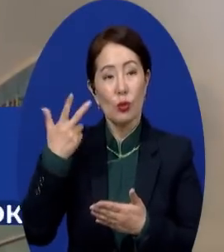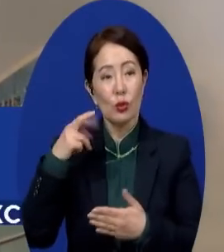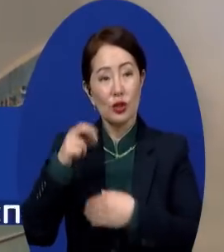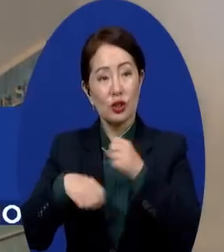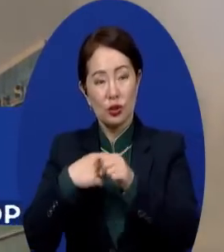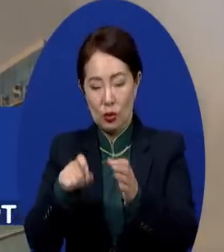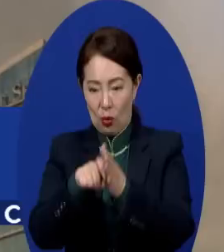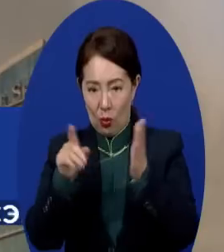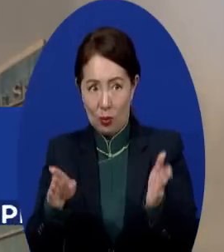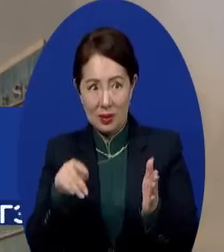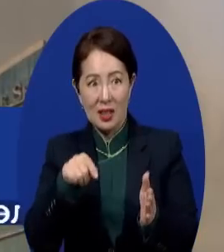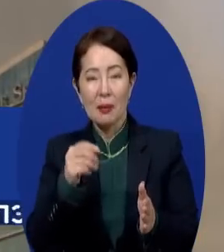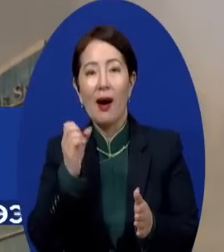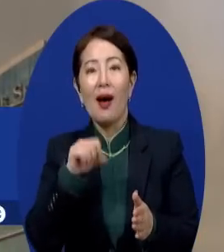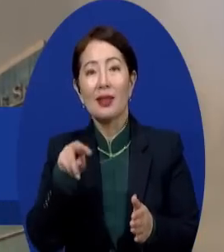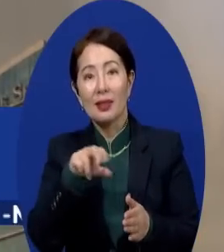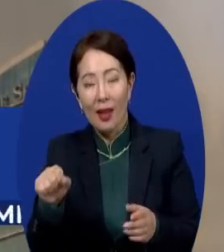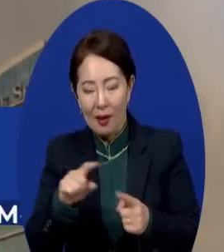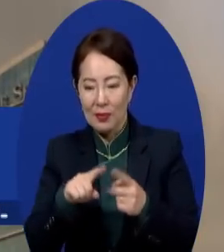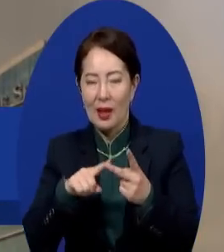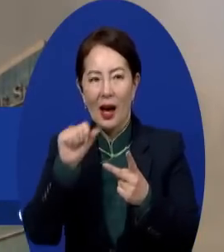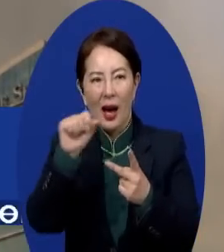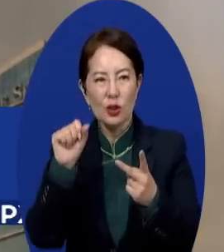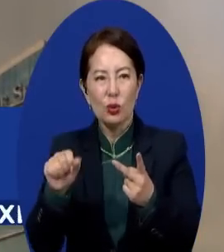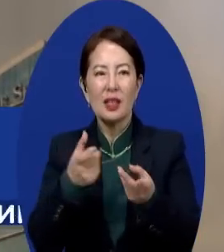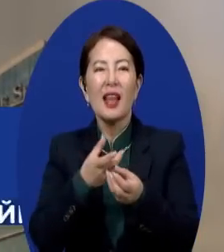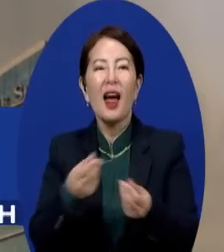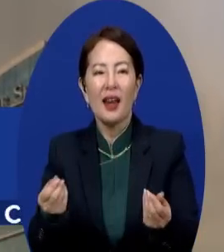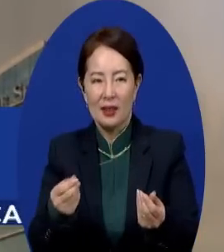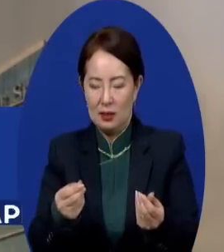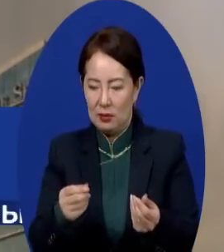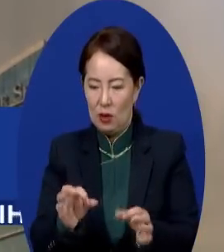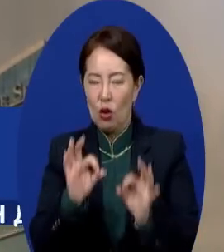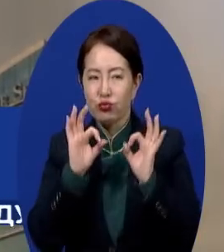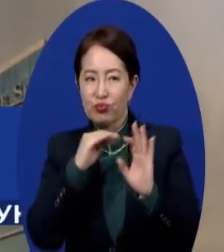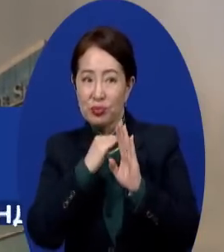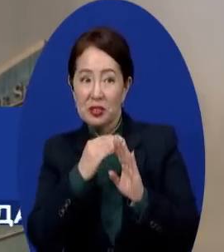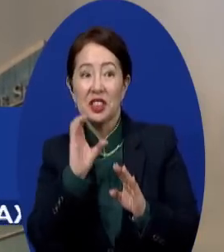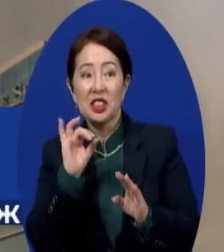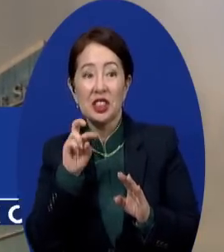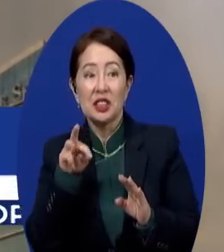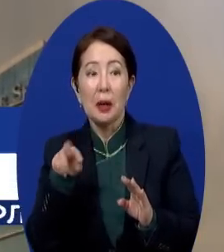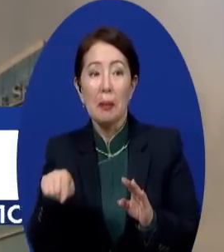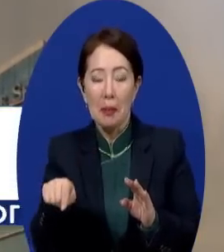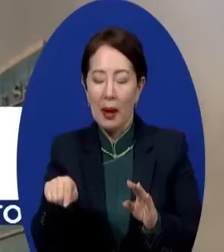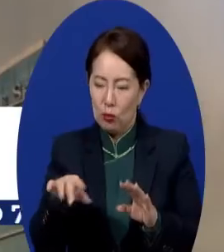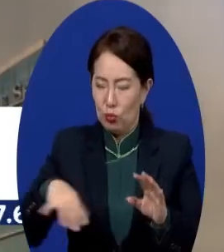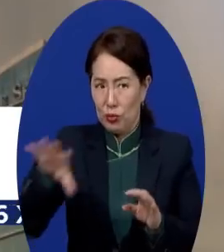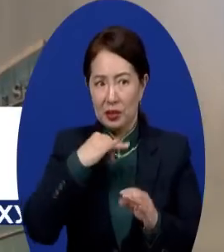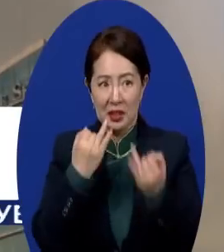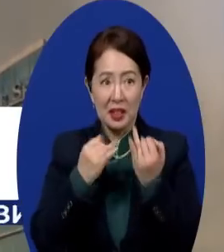тэр алдаа, тэр асуудлыг, тэр сул талыг арилгах аль одоо оновчтой систем байна гэдгийг одоо нийтэрэл ярих